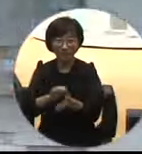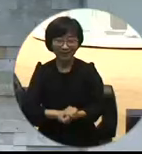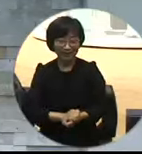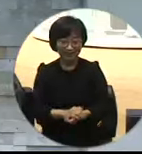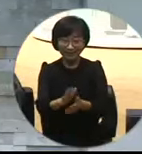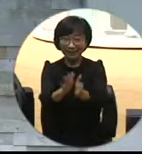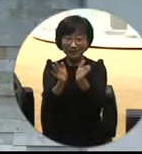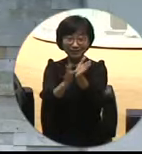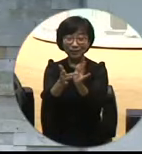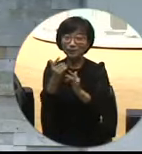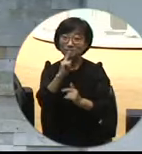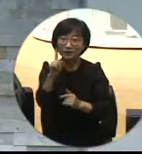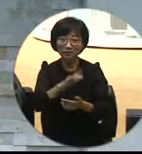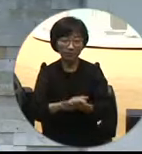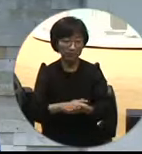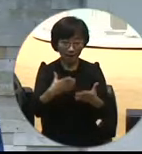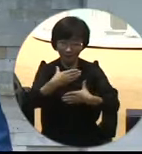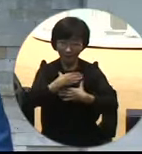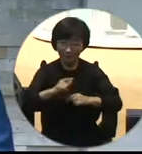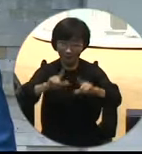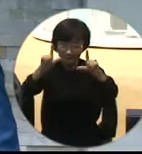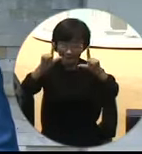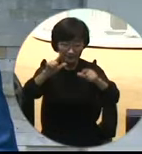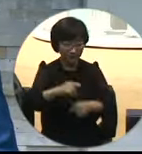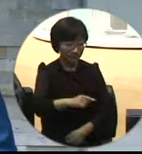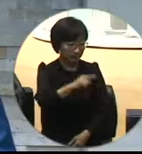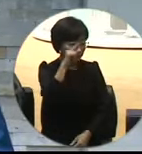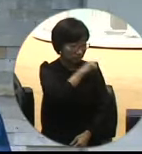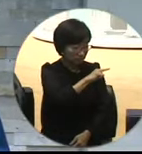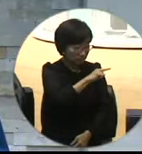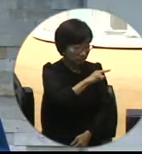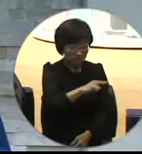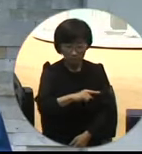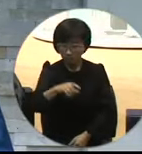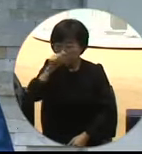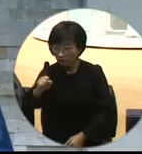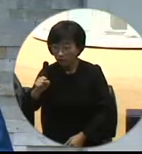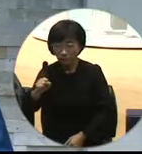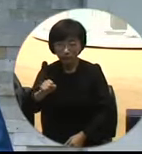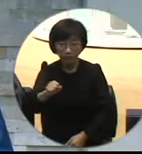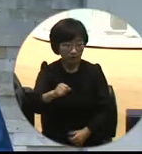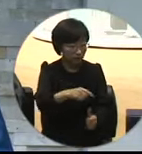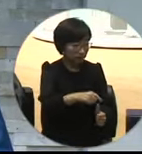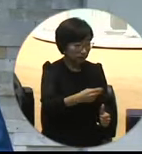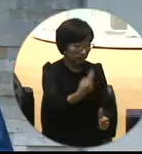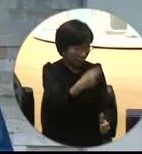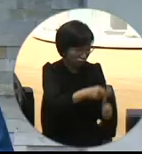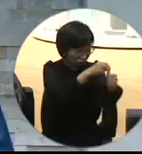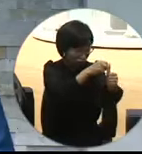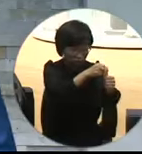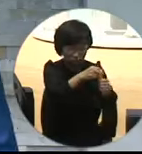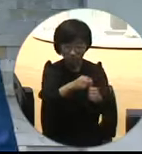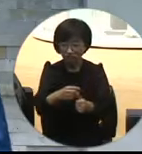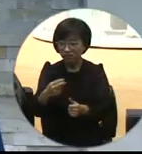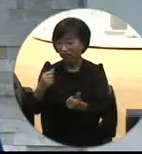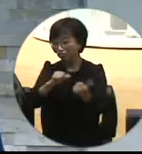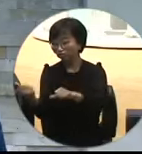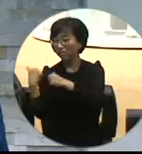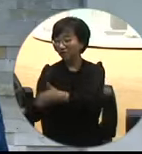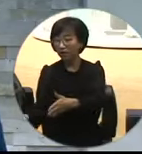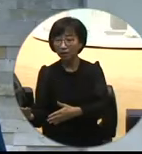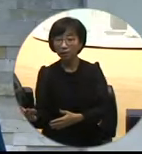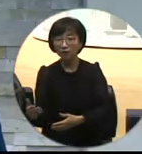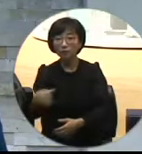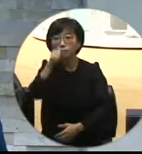악을 향하는 것, 자, 생명을 구하는 것과 죽이는 것 어느 것이 옳으냐. 자, 여러분 여기에 초점 맞춰야